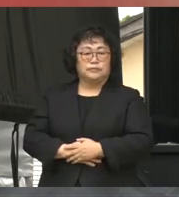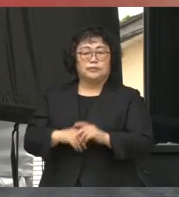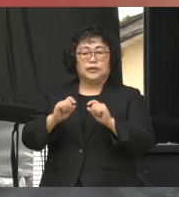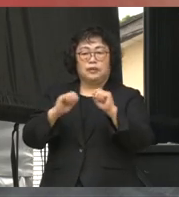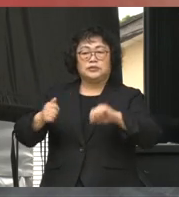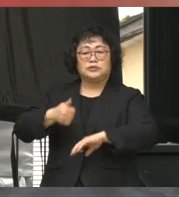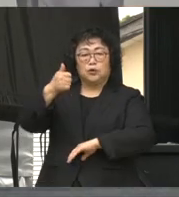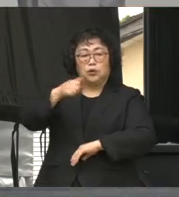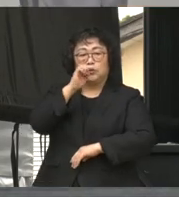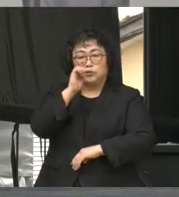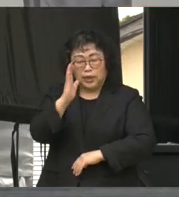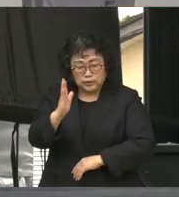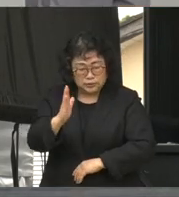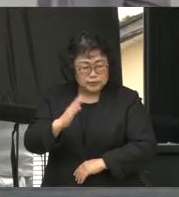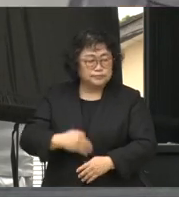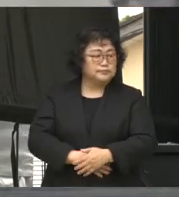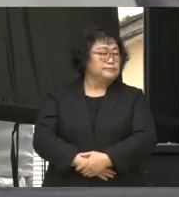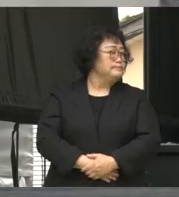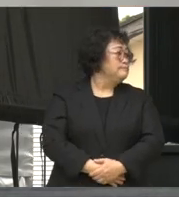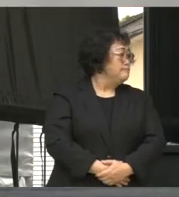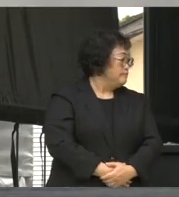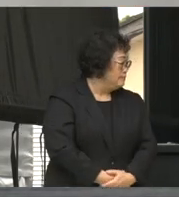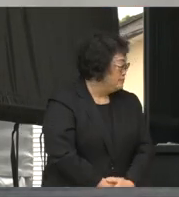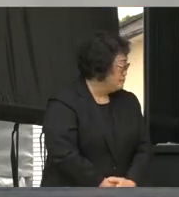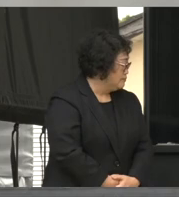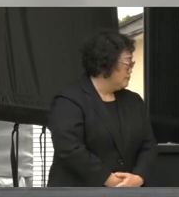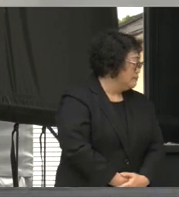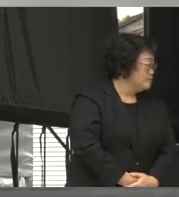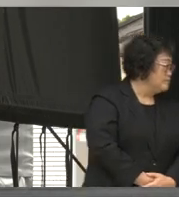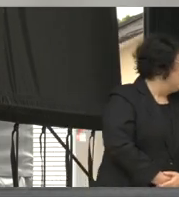長よろしくお願いいたします。